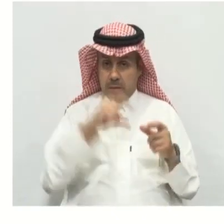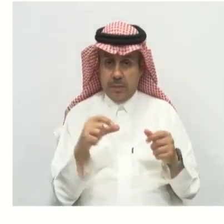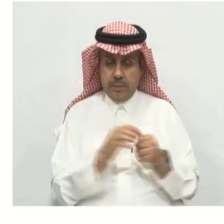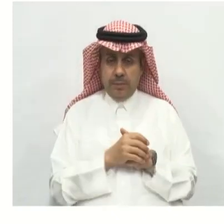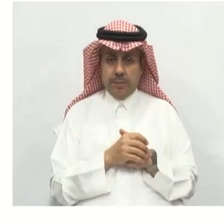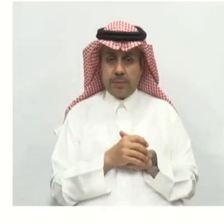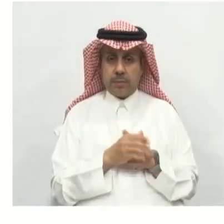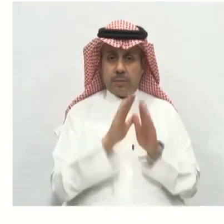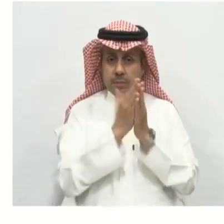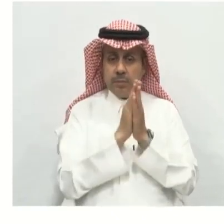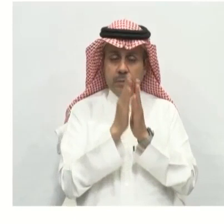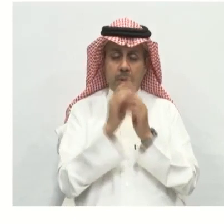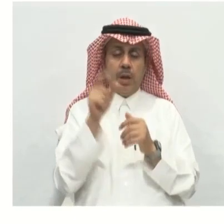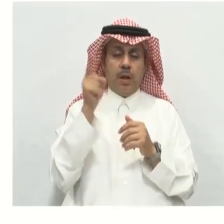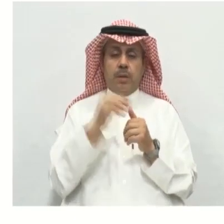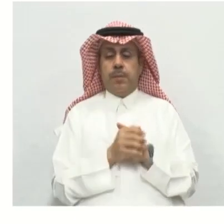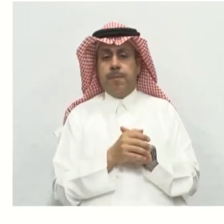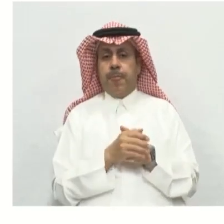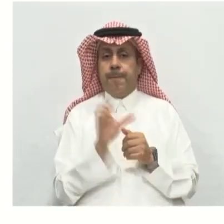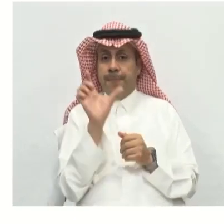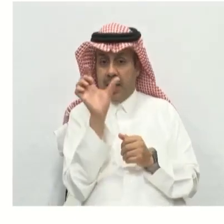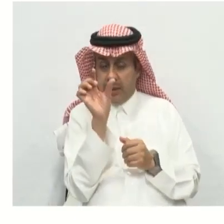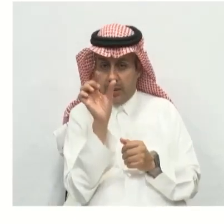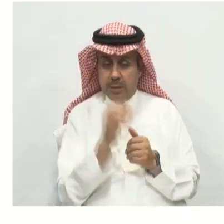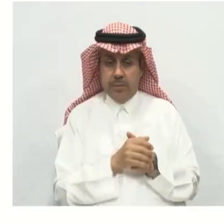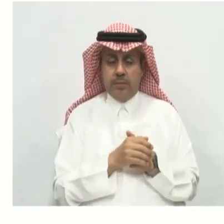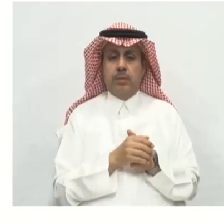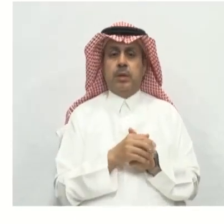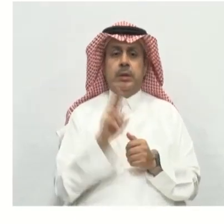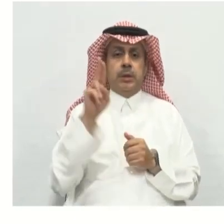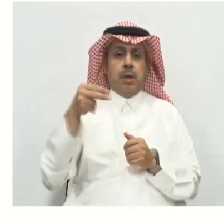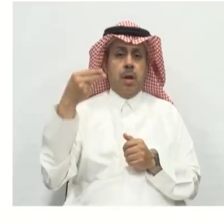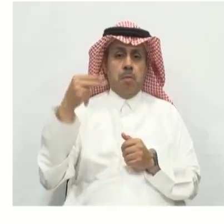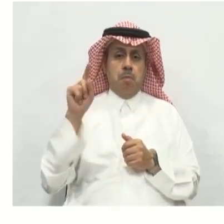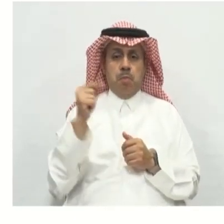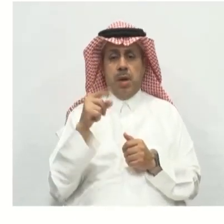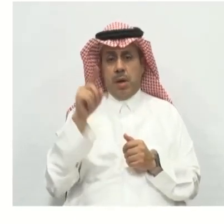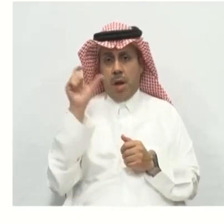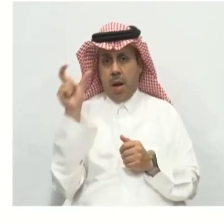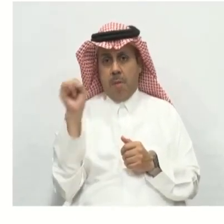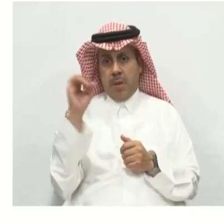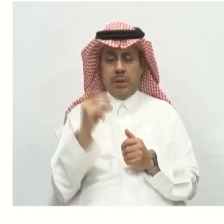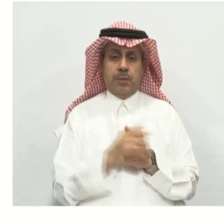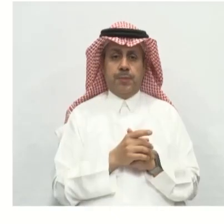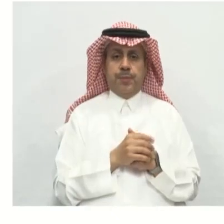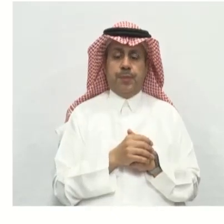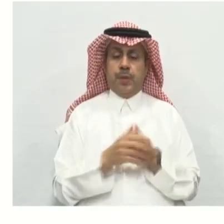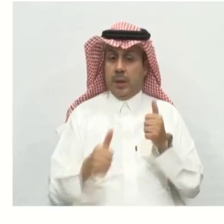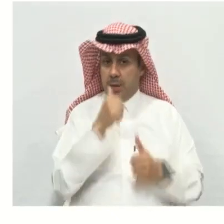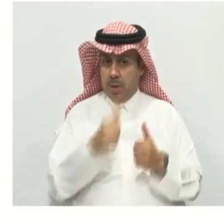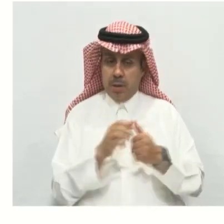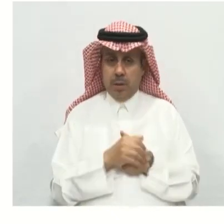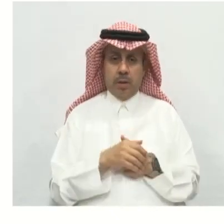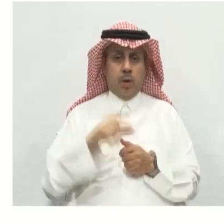من مكتبه ري لتقوم بتحديد تكرارات تعبيرات النمطيه ستختبر على السلسله النصيه الموجوده في متغير